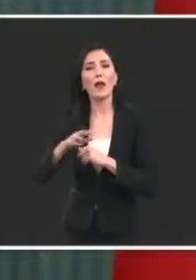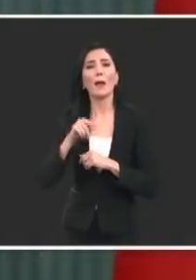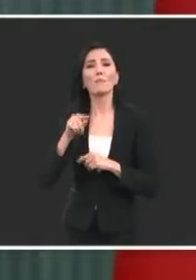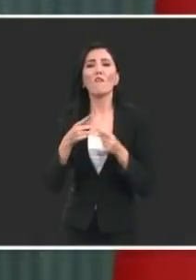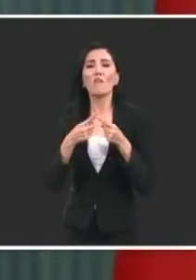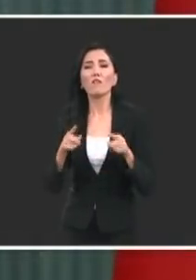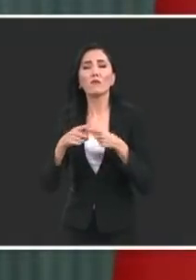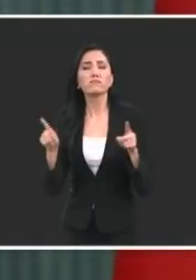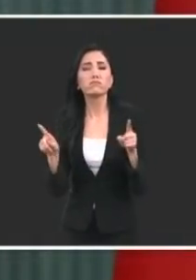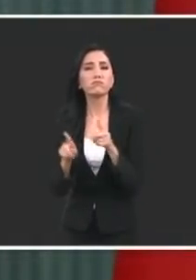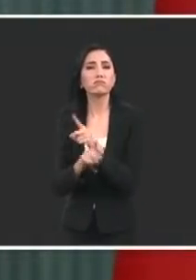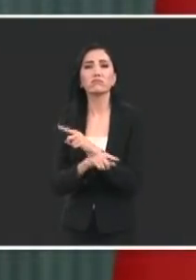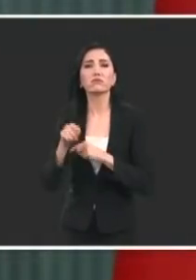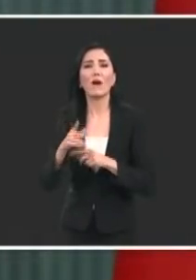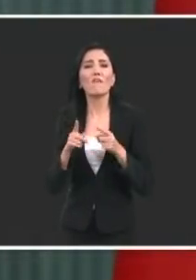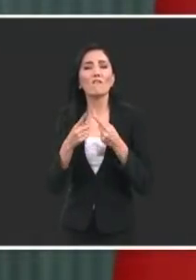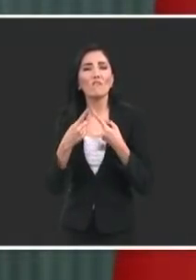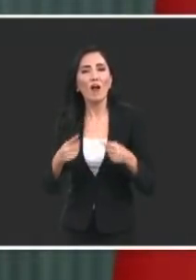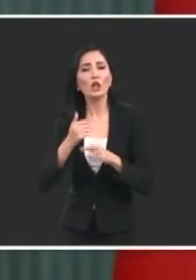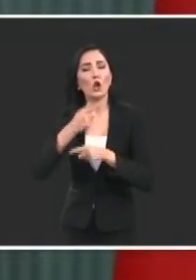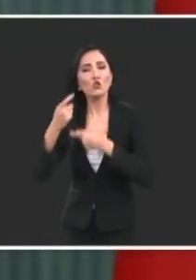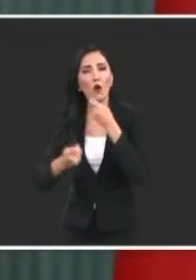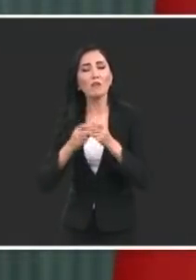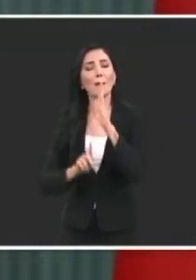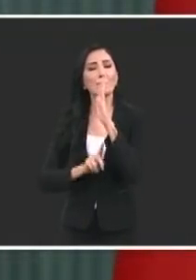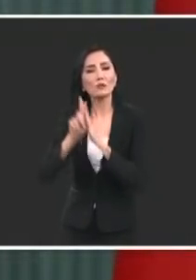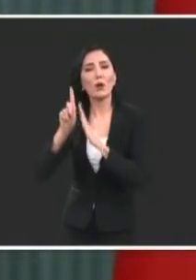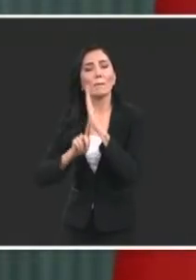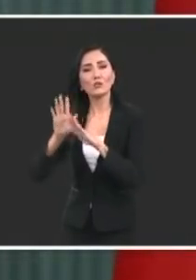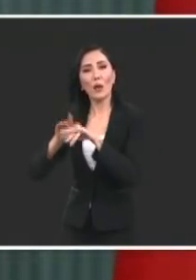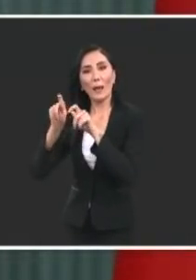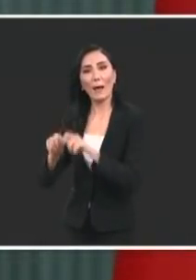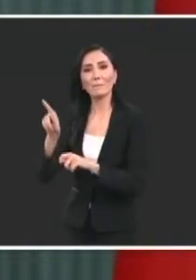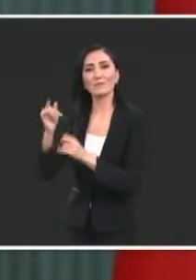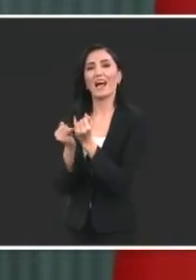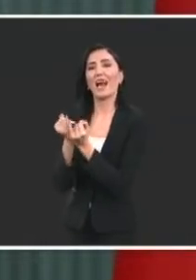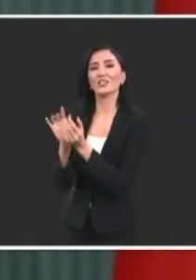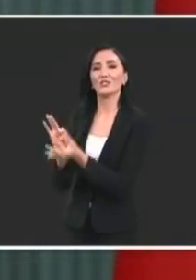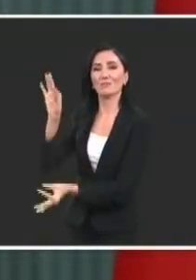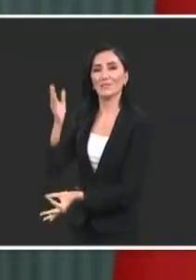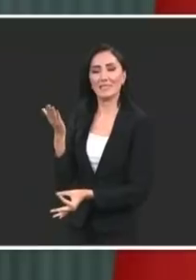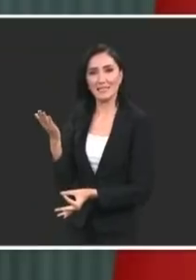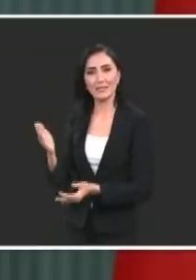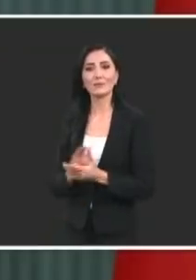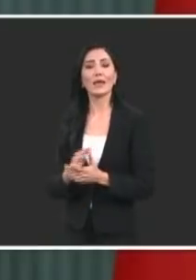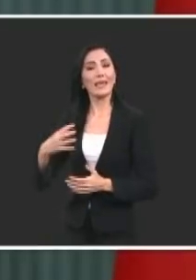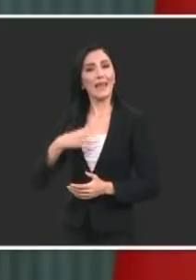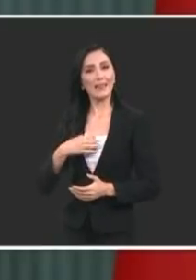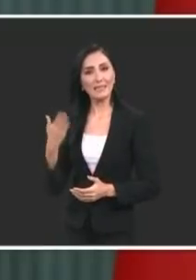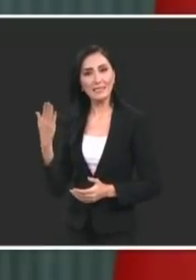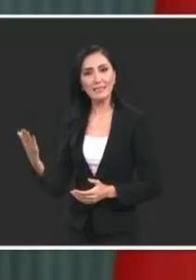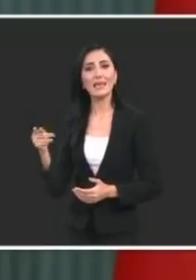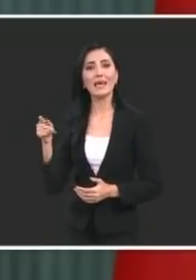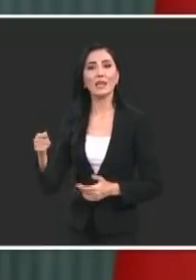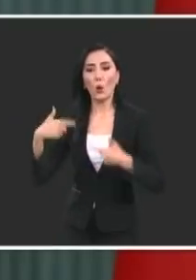farklı alanlarda farklı görevleri başarıyla yapmış bir kardeşimizdir kendisinin